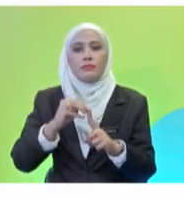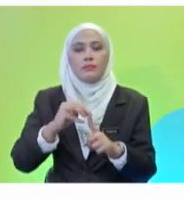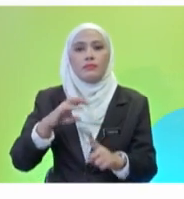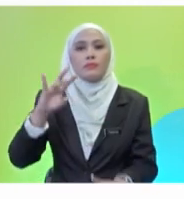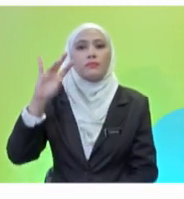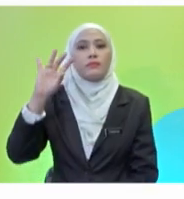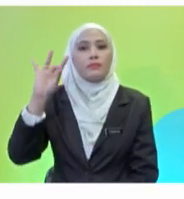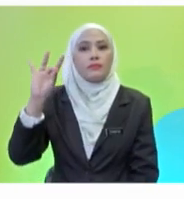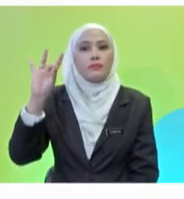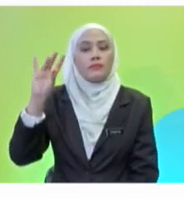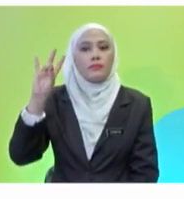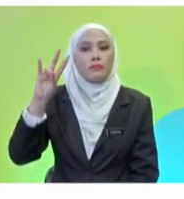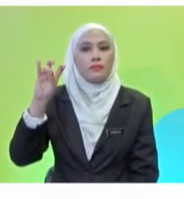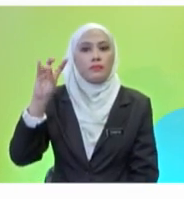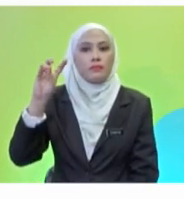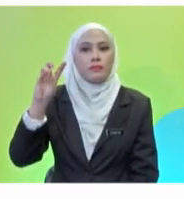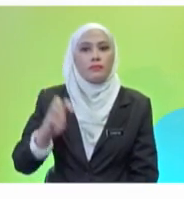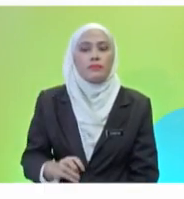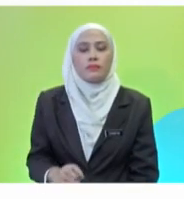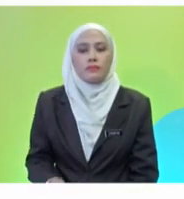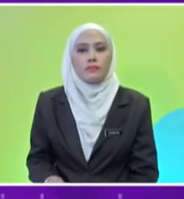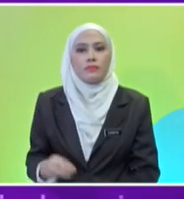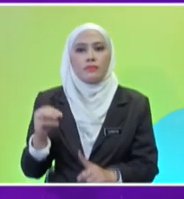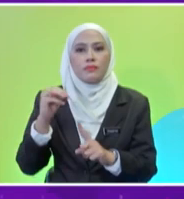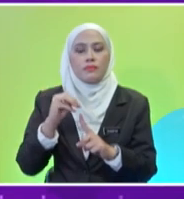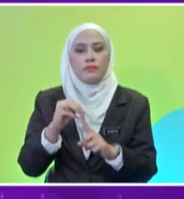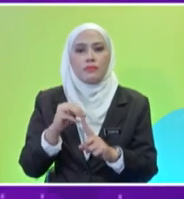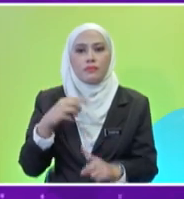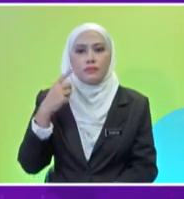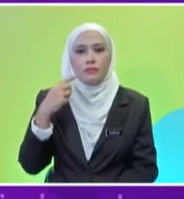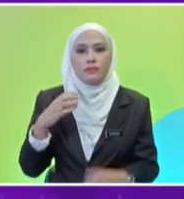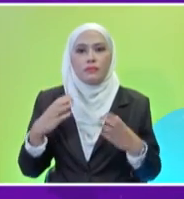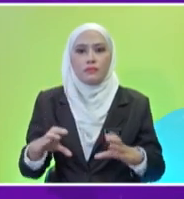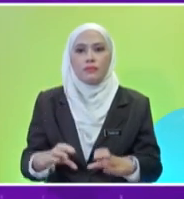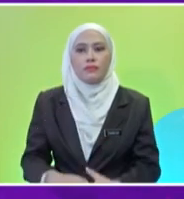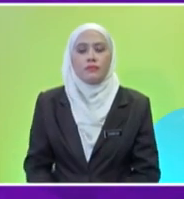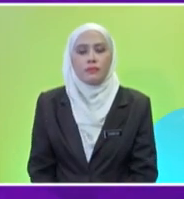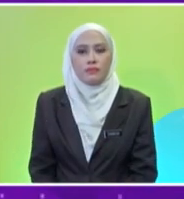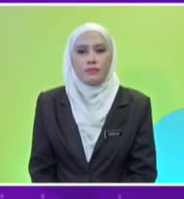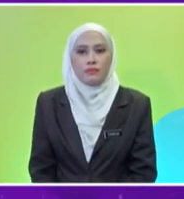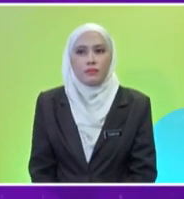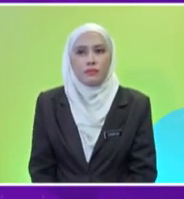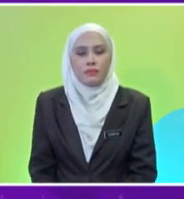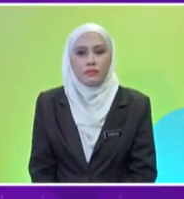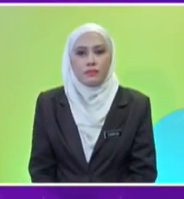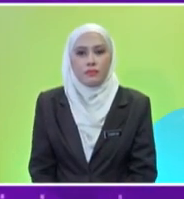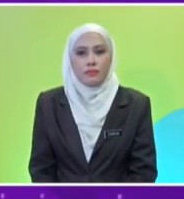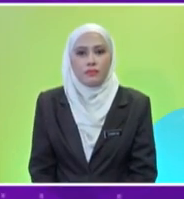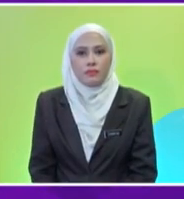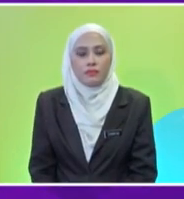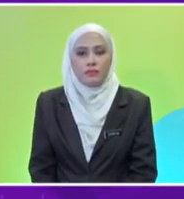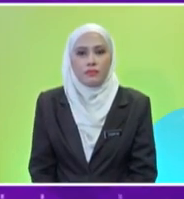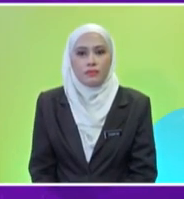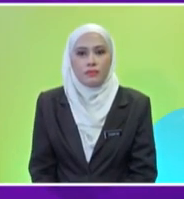70 markas Siapa yang nak coba 70 market teriak Saya punya cepat ah si legan